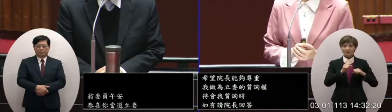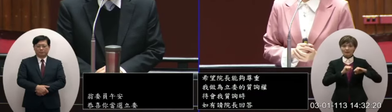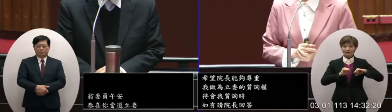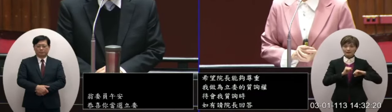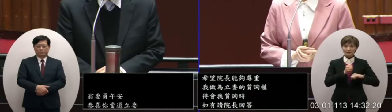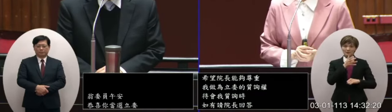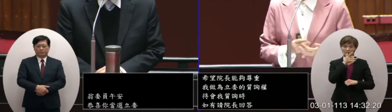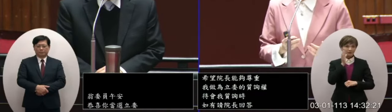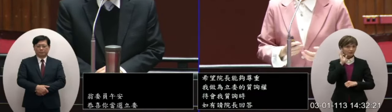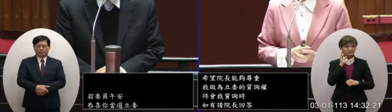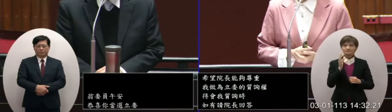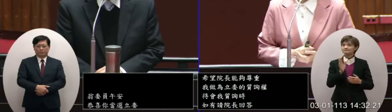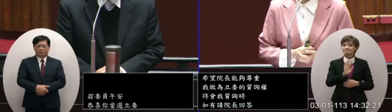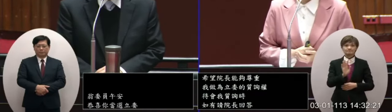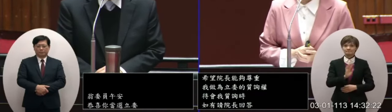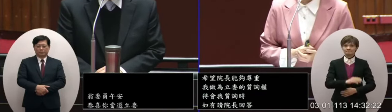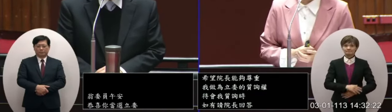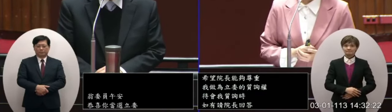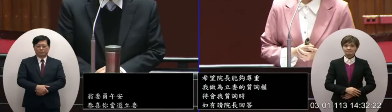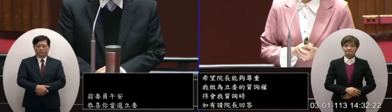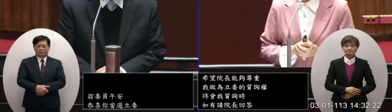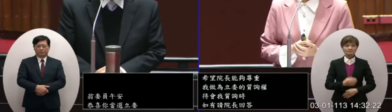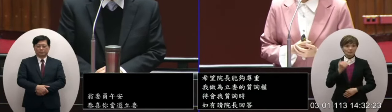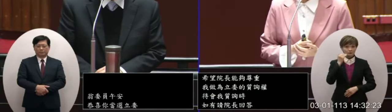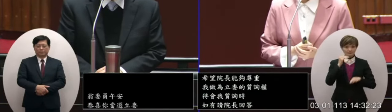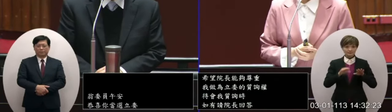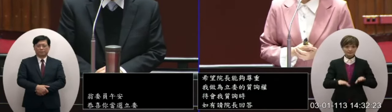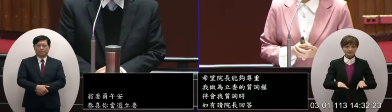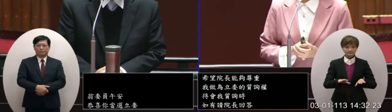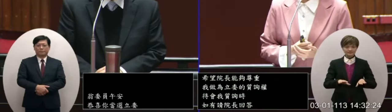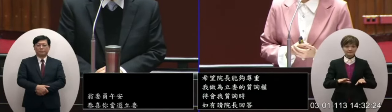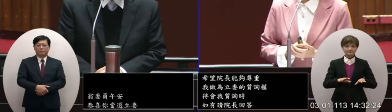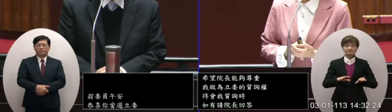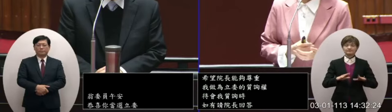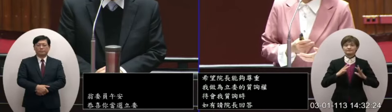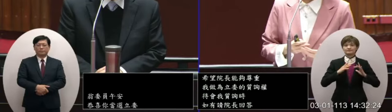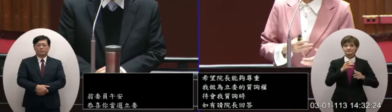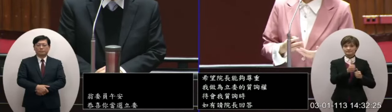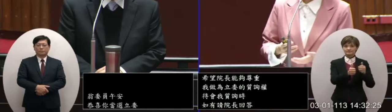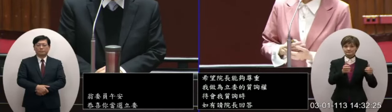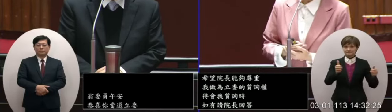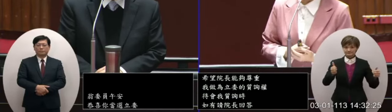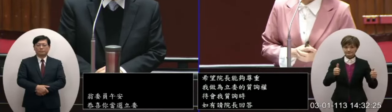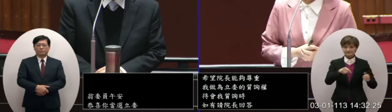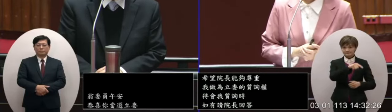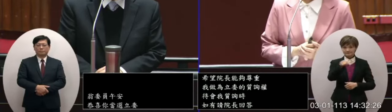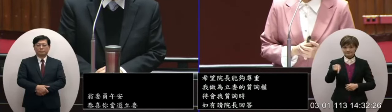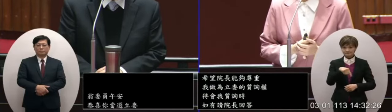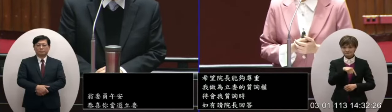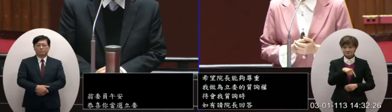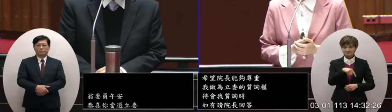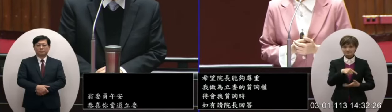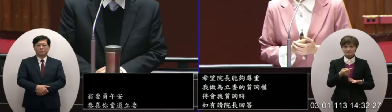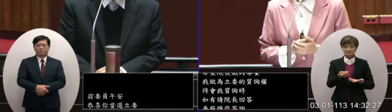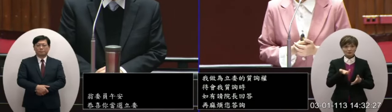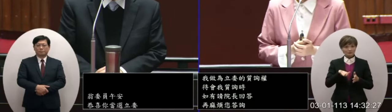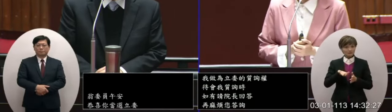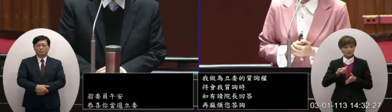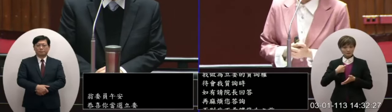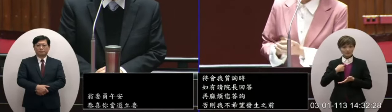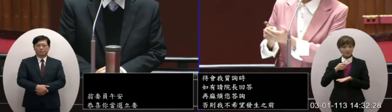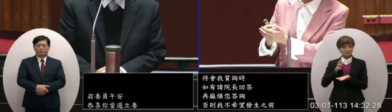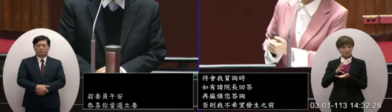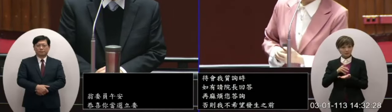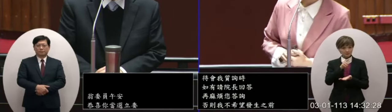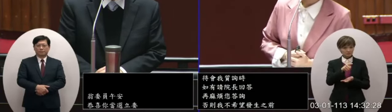么如果说今天的这个在场的部会首长有这个违反刚刚我讲的这样的议事